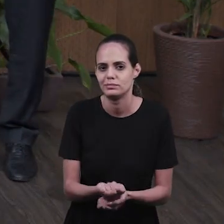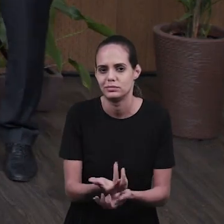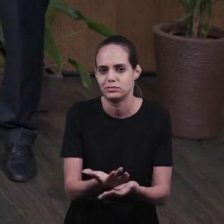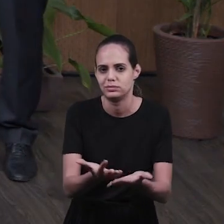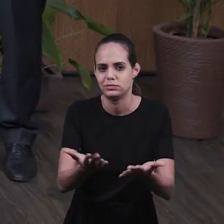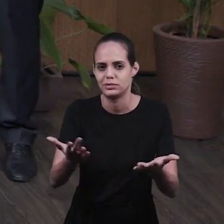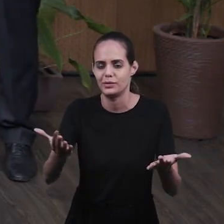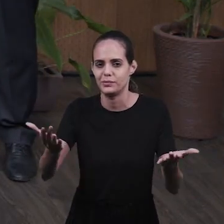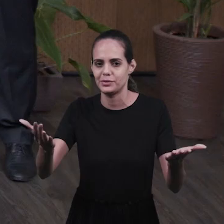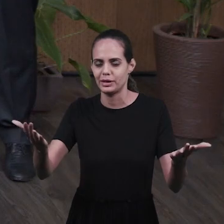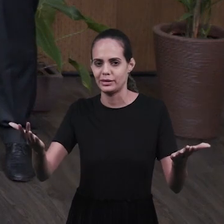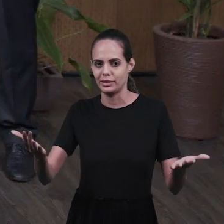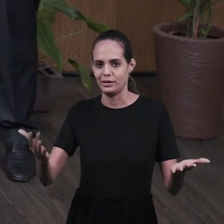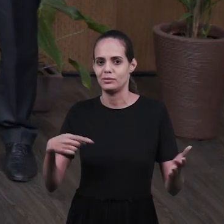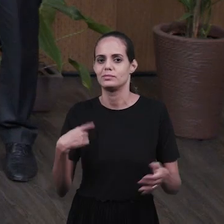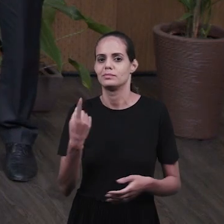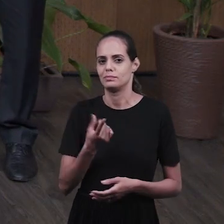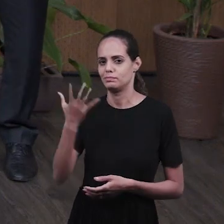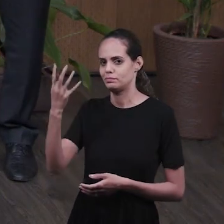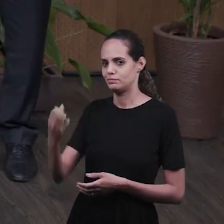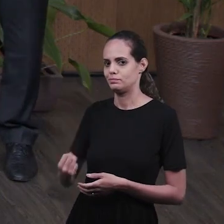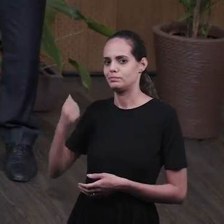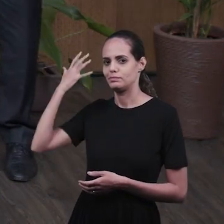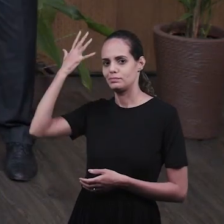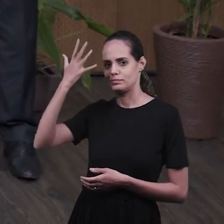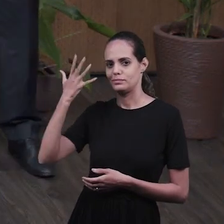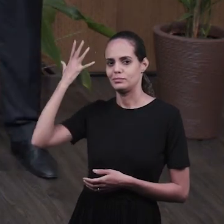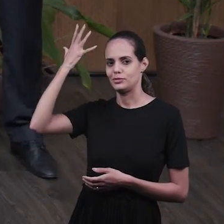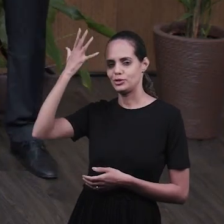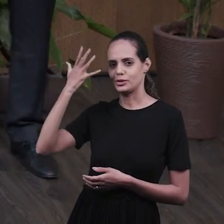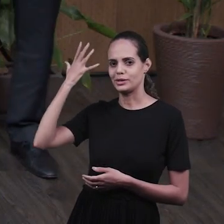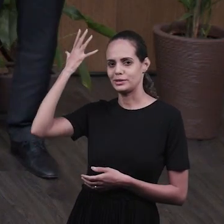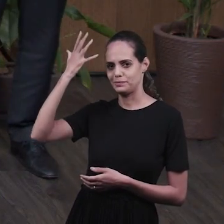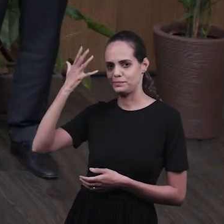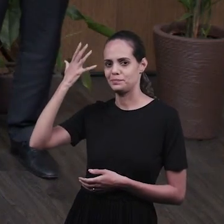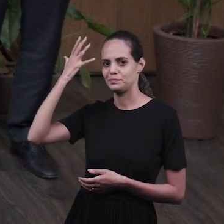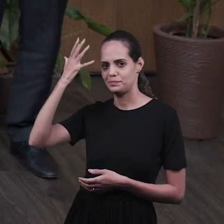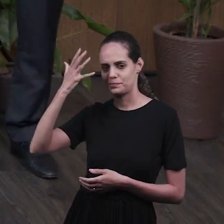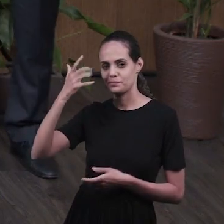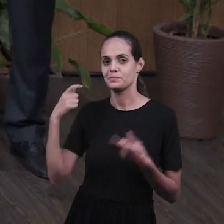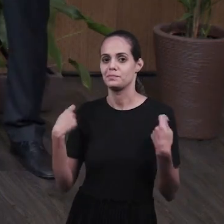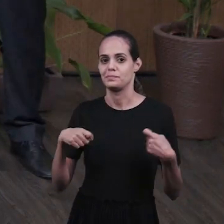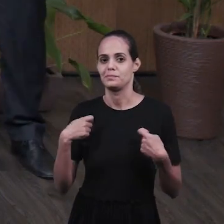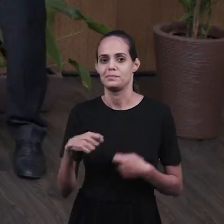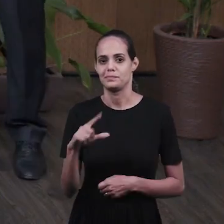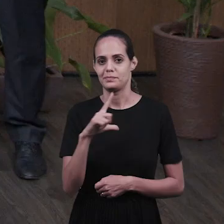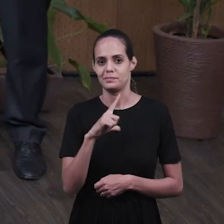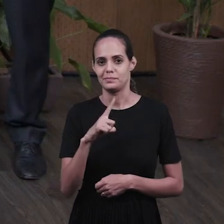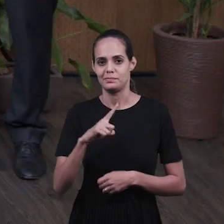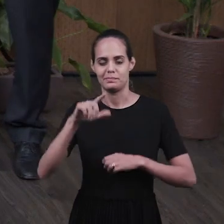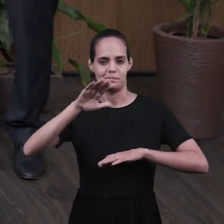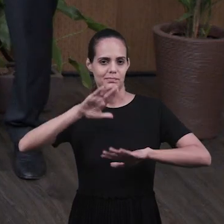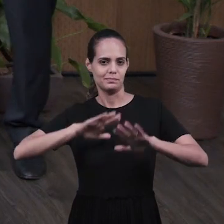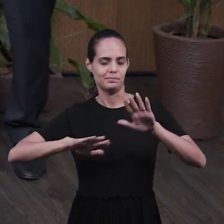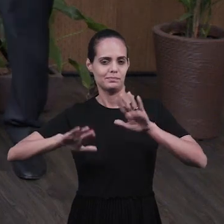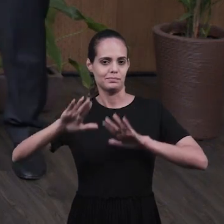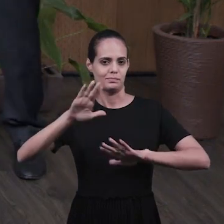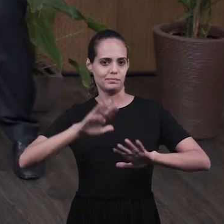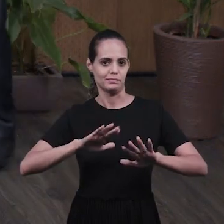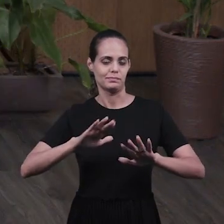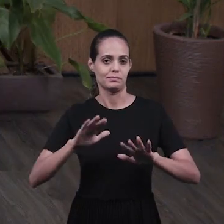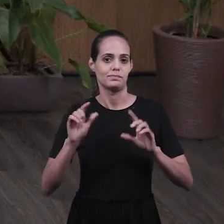Nous entendons, nous recevons la parole, mais il est nécessaire d'avoir un soin afin que